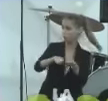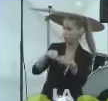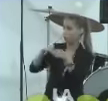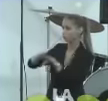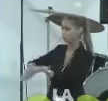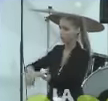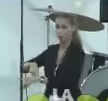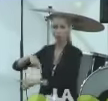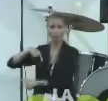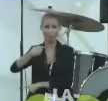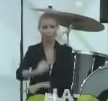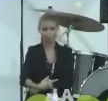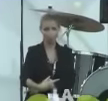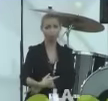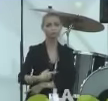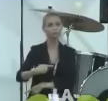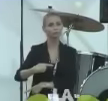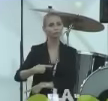arriva